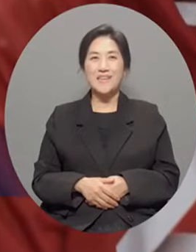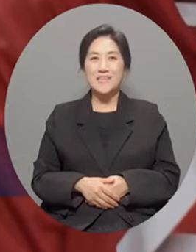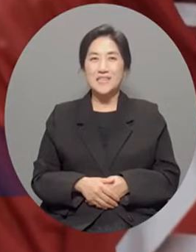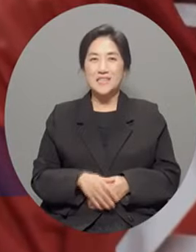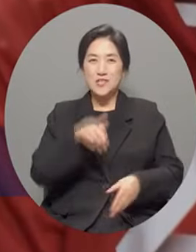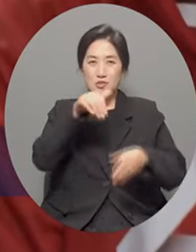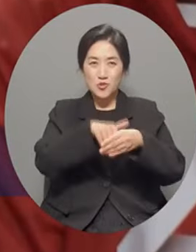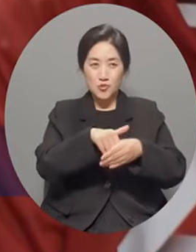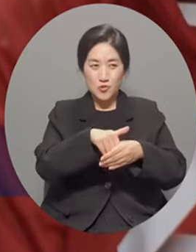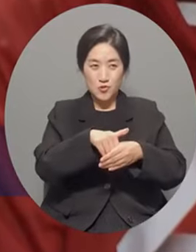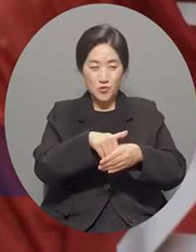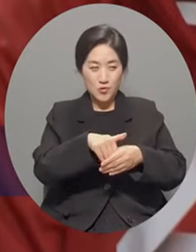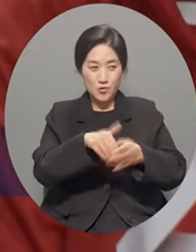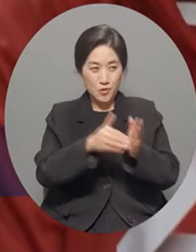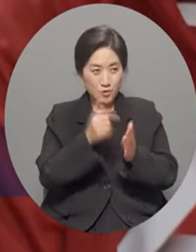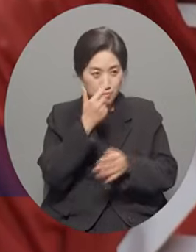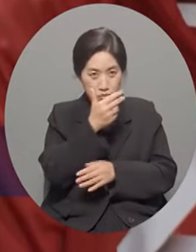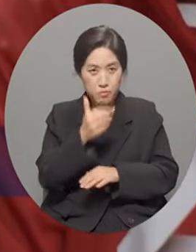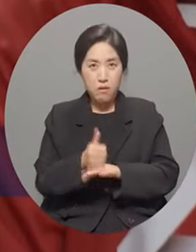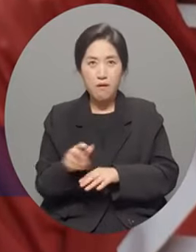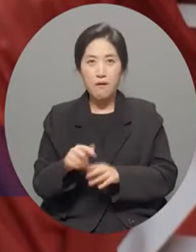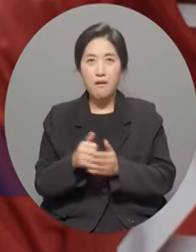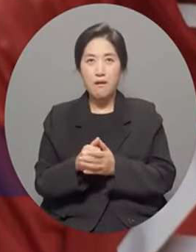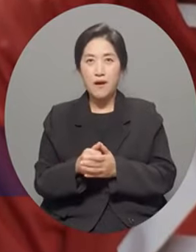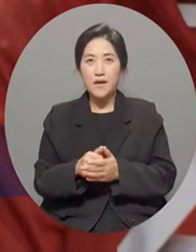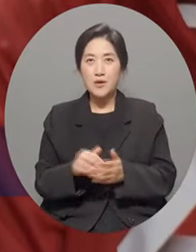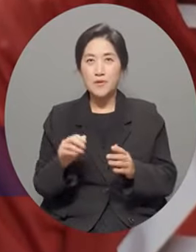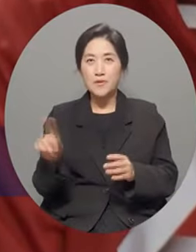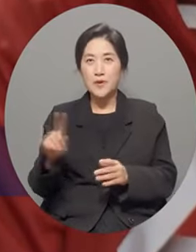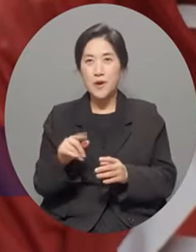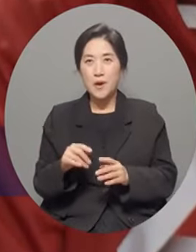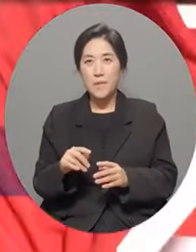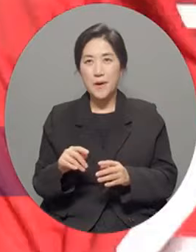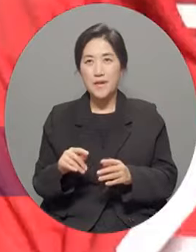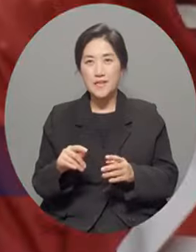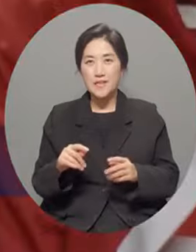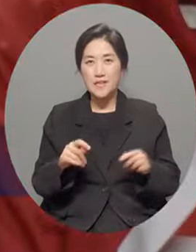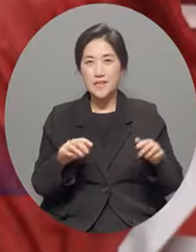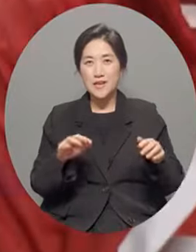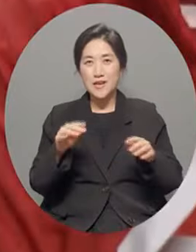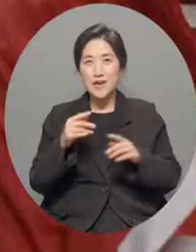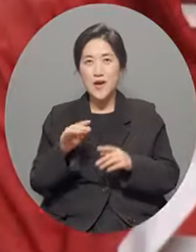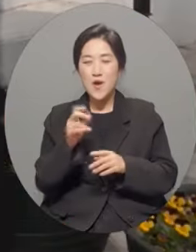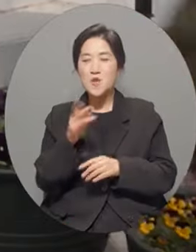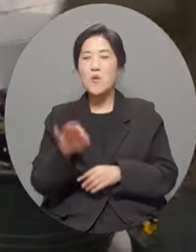출구조사 보고 다들 아까 어디 갔다 왔다 그러는데요. 용구 갔다 왔습니다.